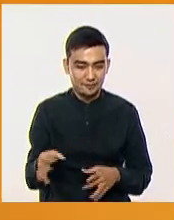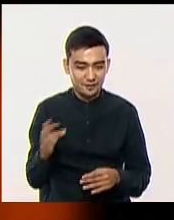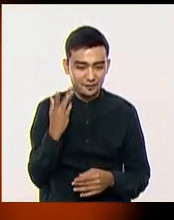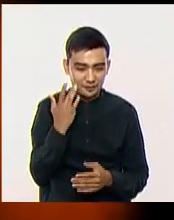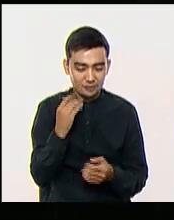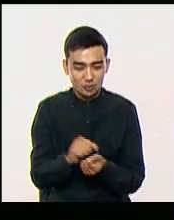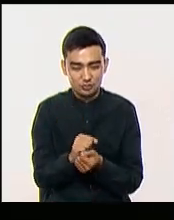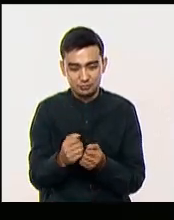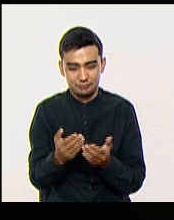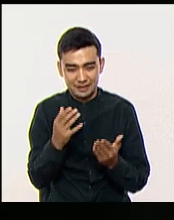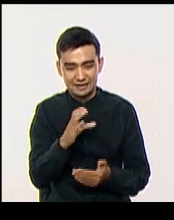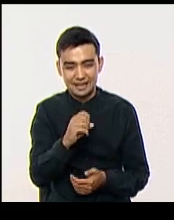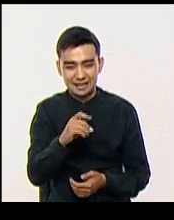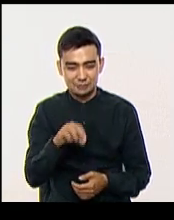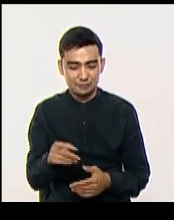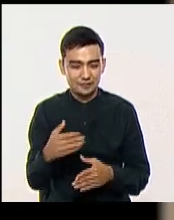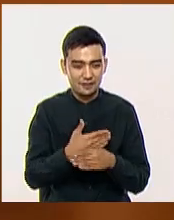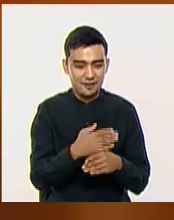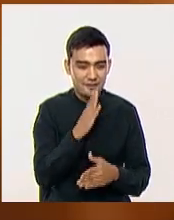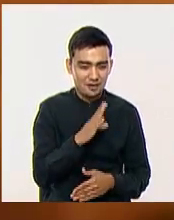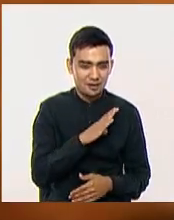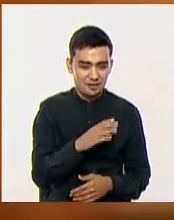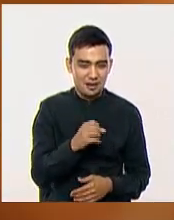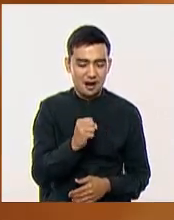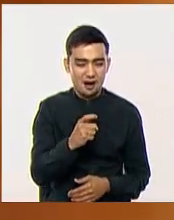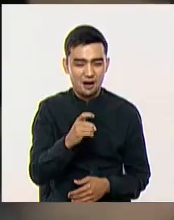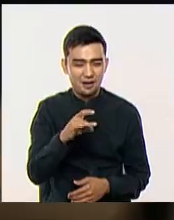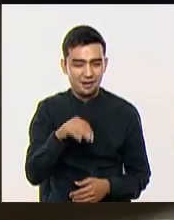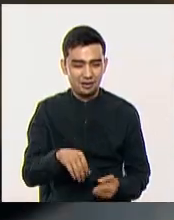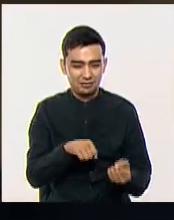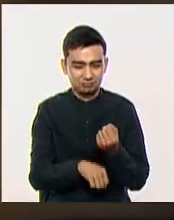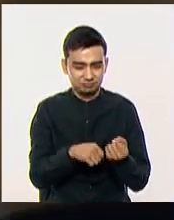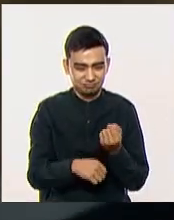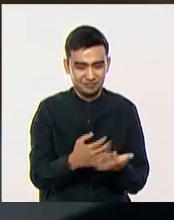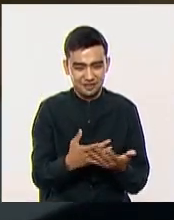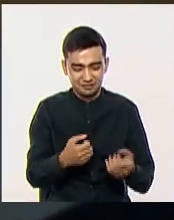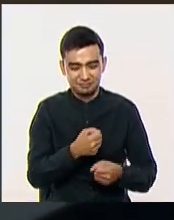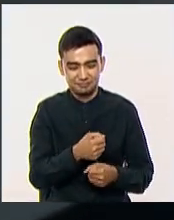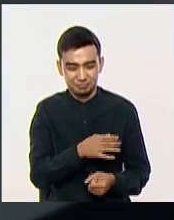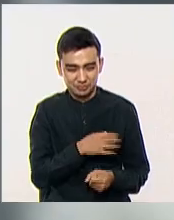помогали девушкам, которые были в секс-рабстве в Бахрейне. В незаконную деятельность тогда вовлекли